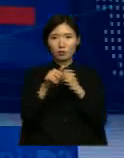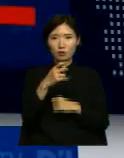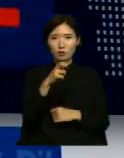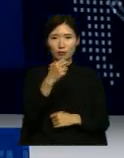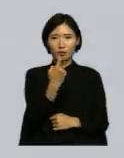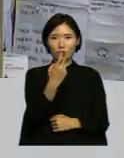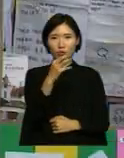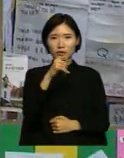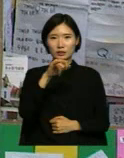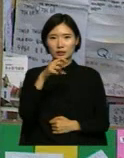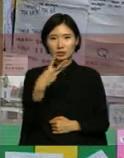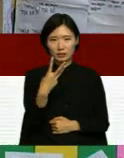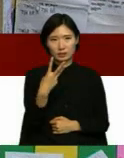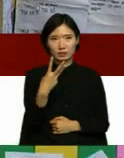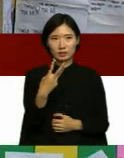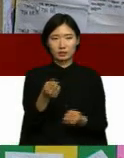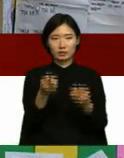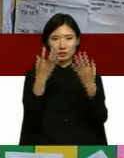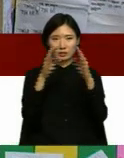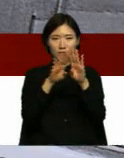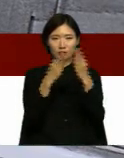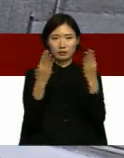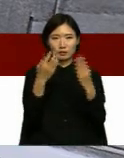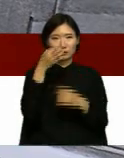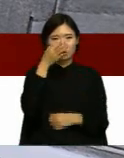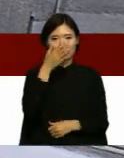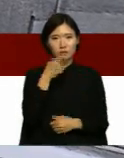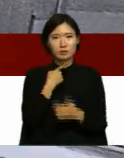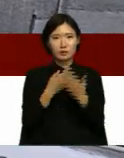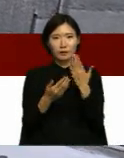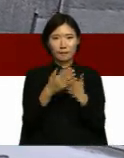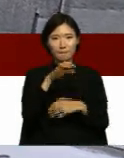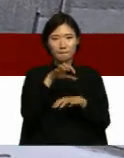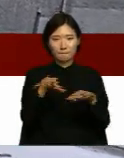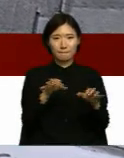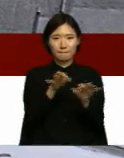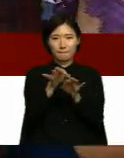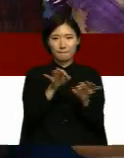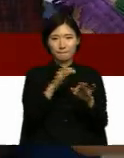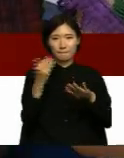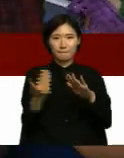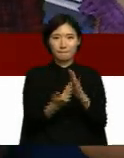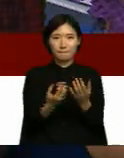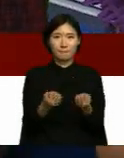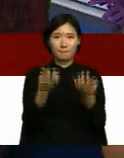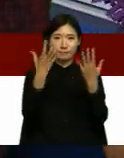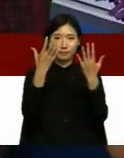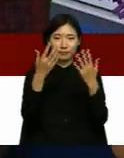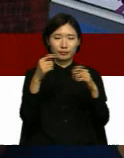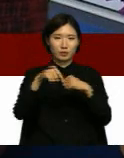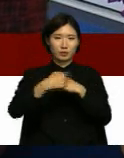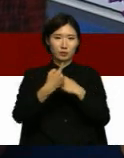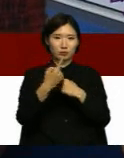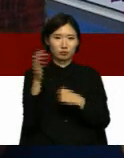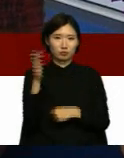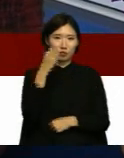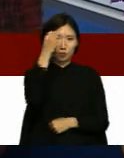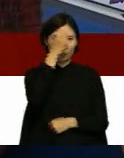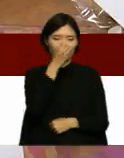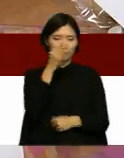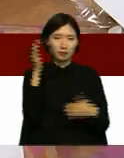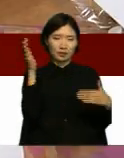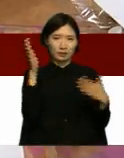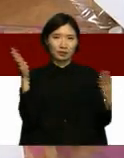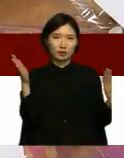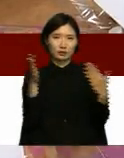페스티벌을 개최했습니다. 전시와 체험마당, 장터 등을 꾸민 이번 행사엔 초등학생부터